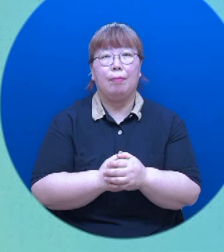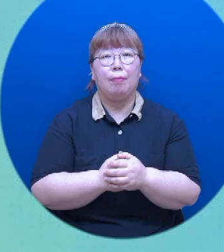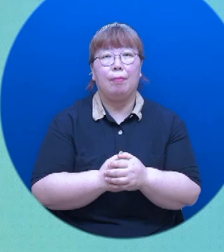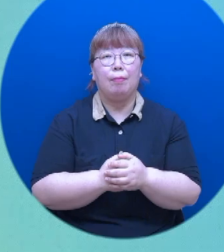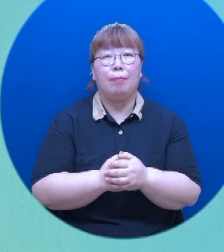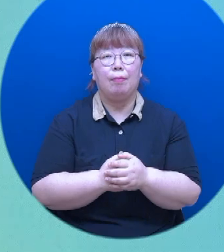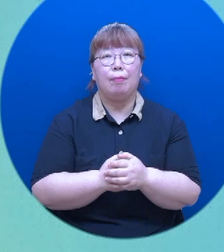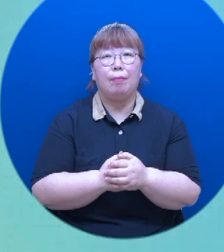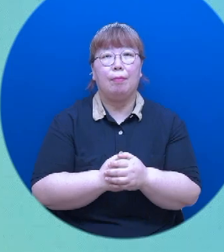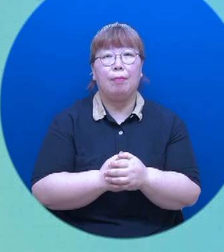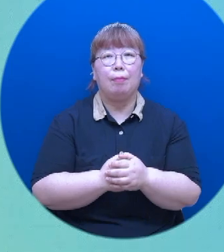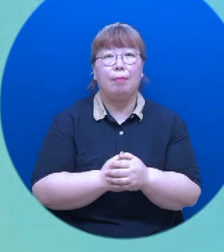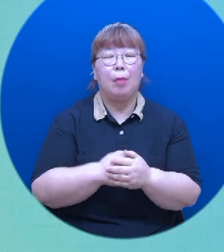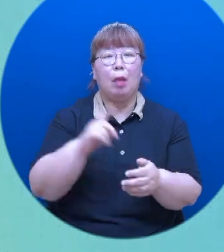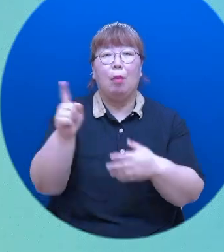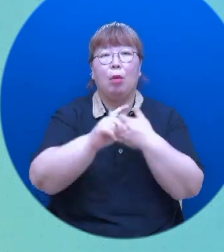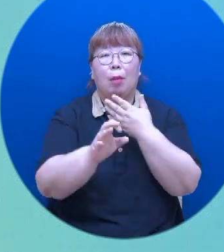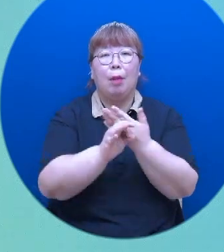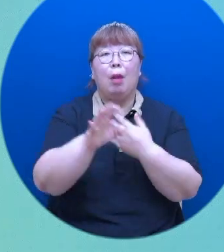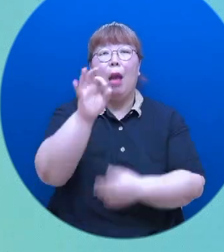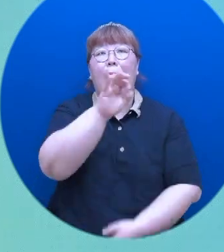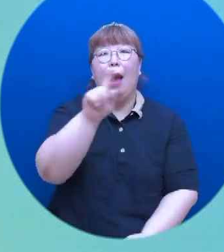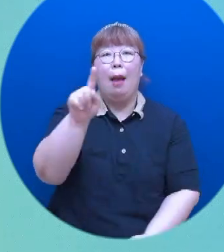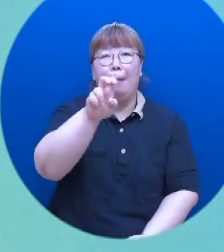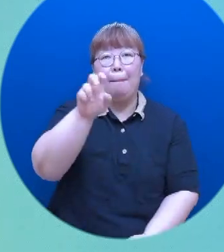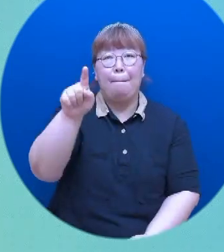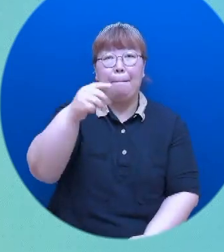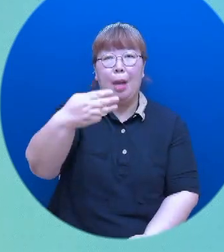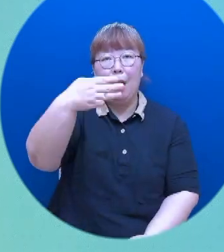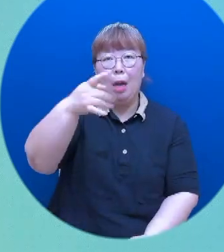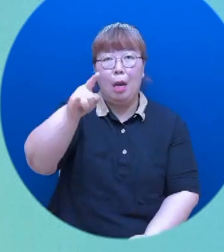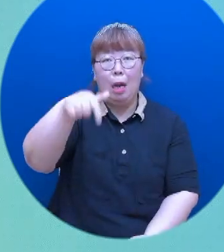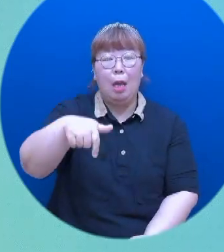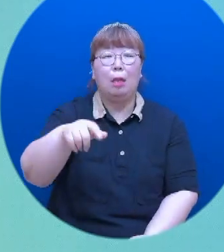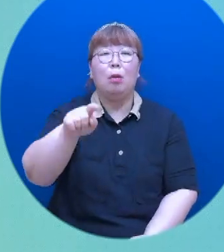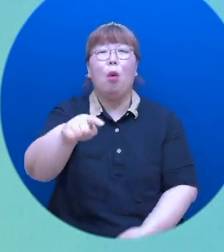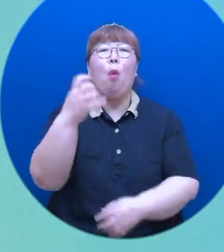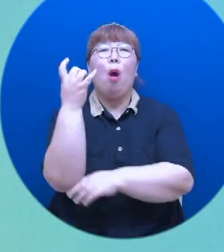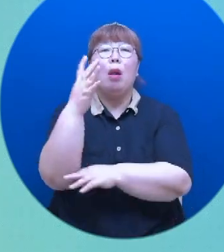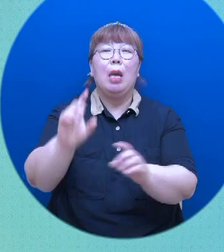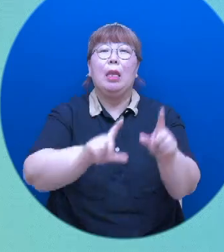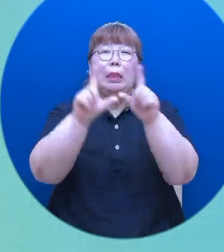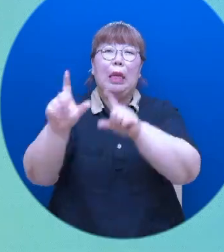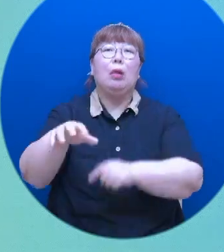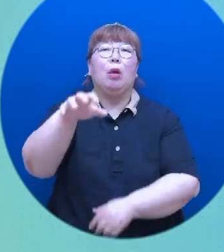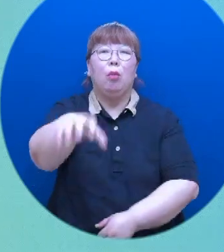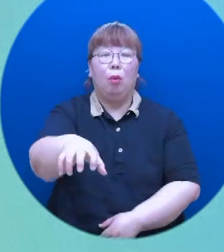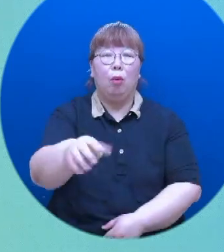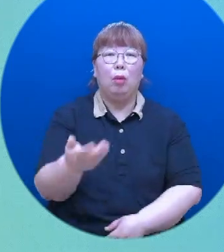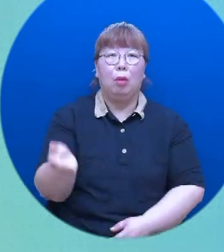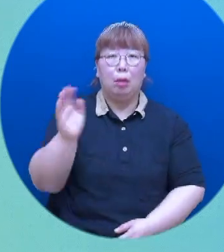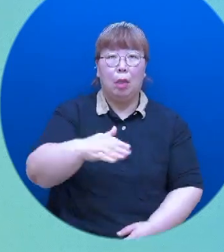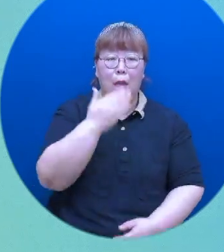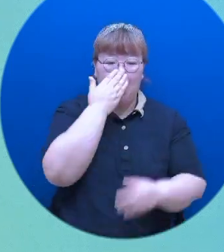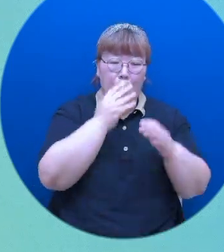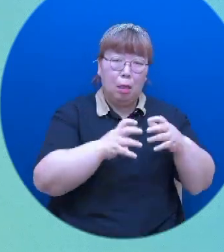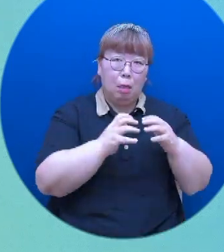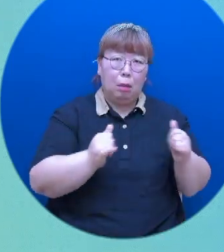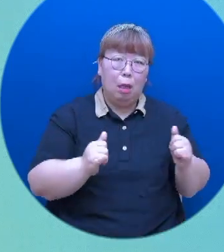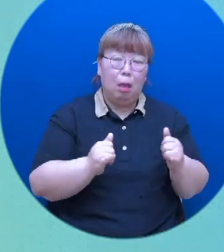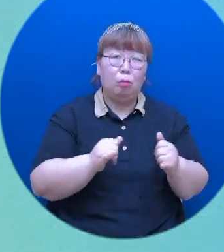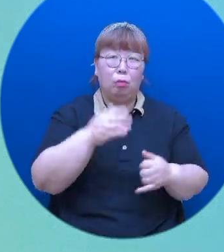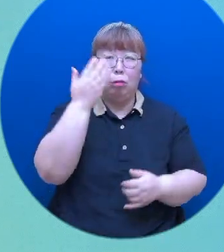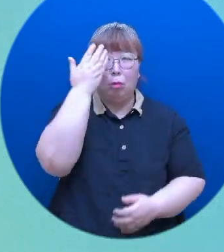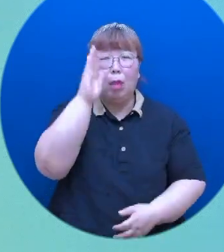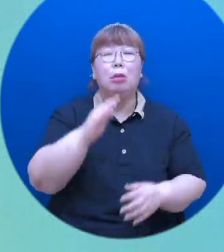아말렉은 홈그라운드죠. 출애굽한 이스라엘 백성 낯선 땅에 온 거죠. 앞에